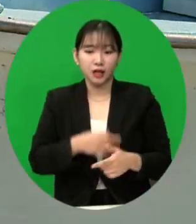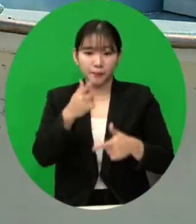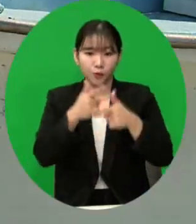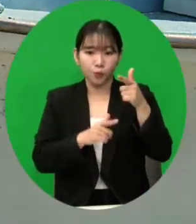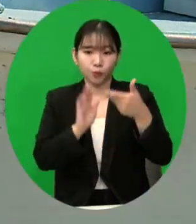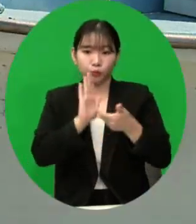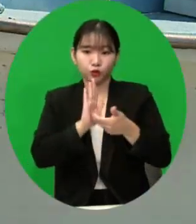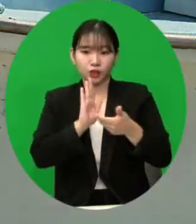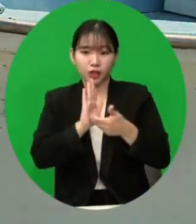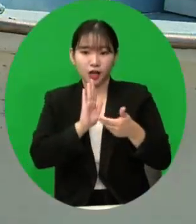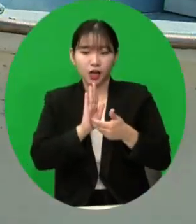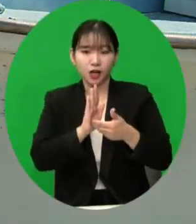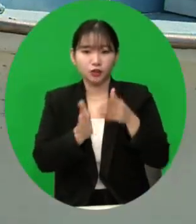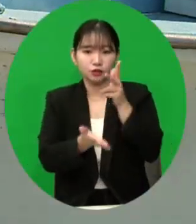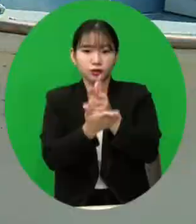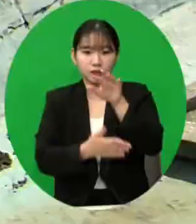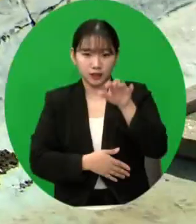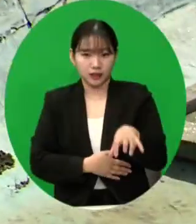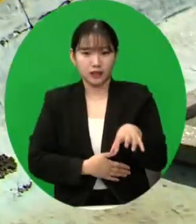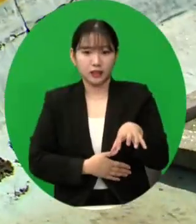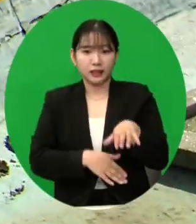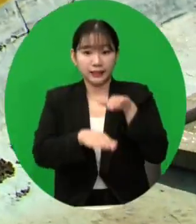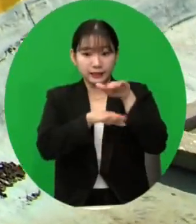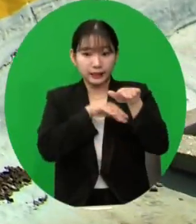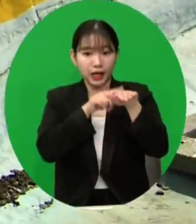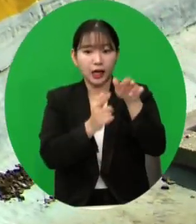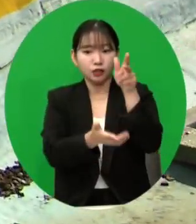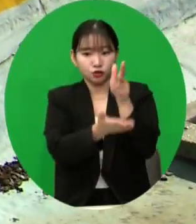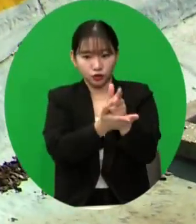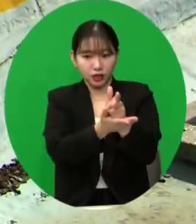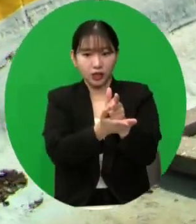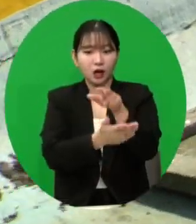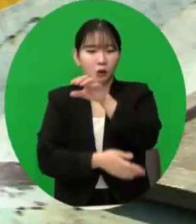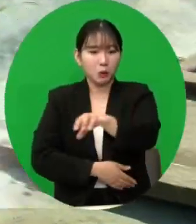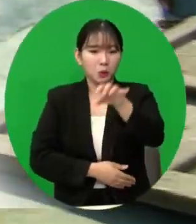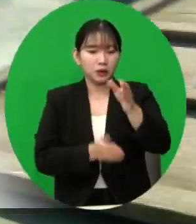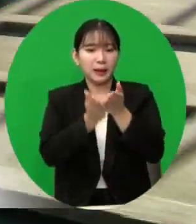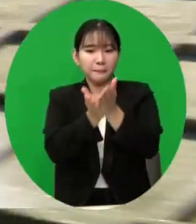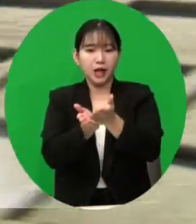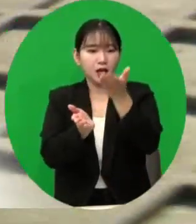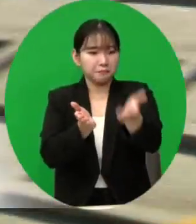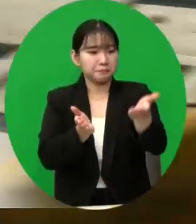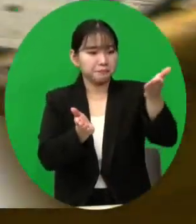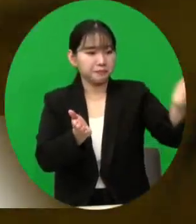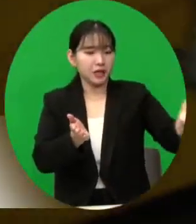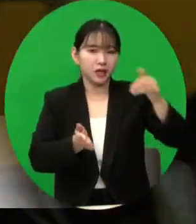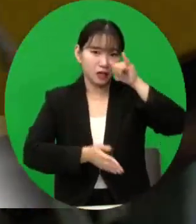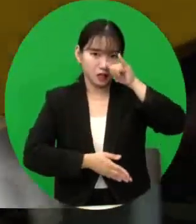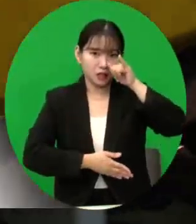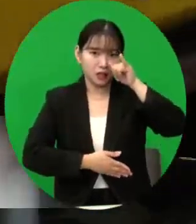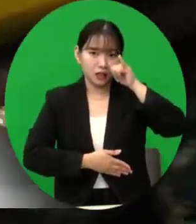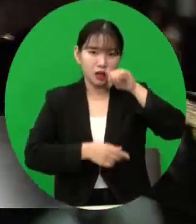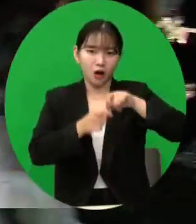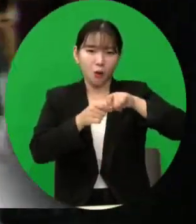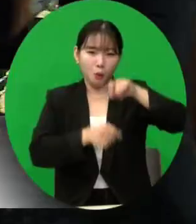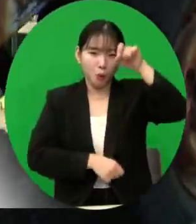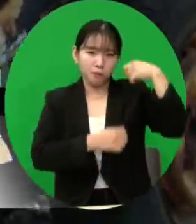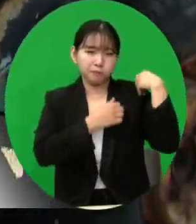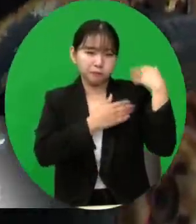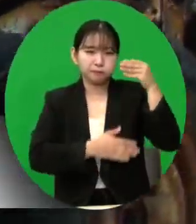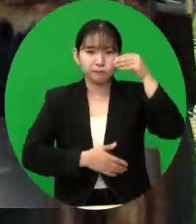목포 북항 주차장입니다. 차량들이 주차돼 있는데 곳곳에 배도 보입니다. 장기